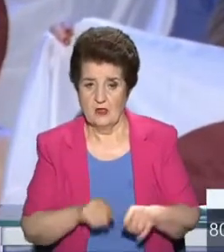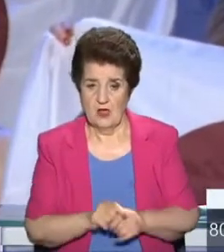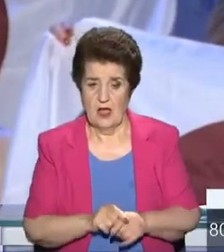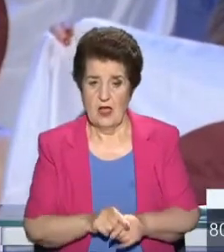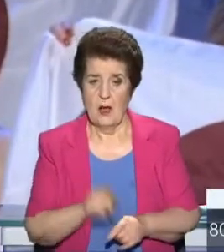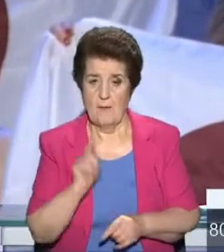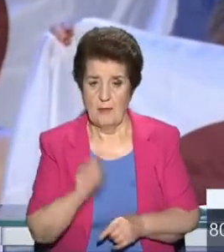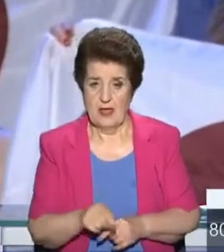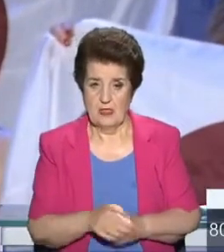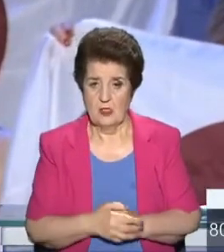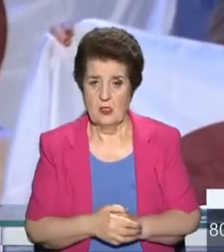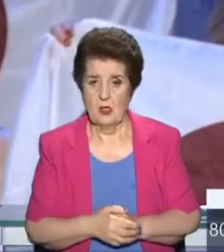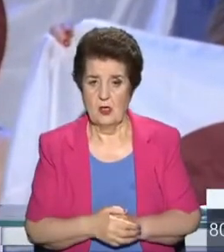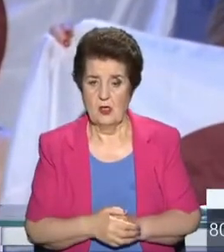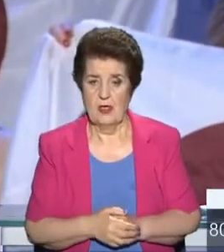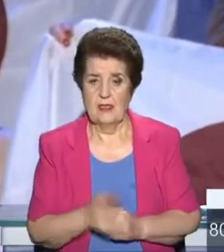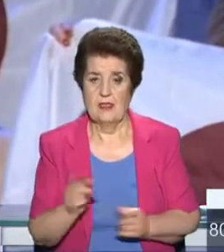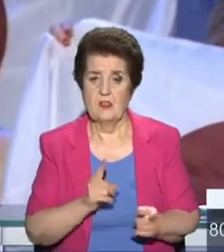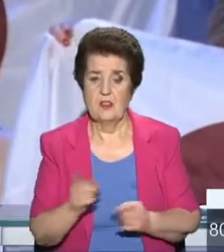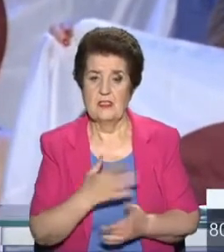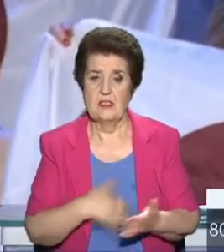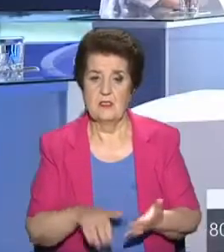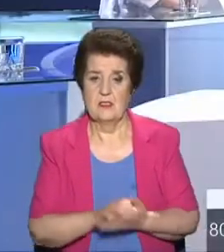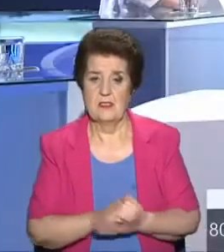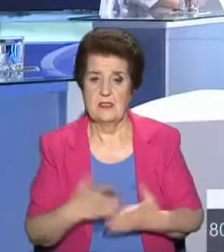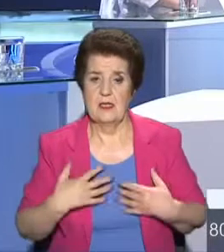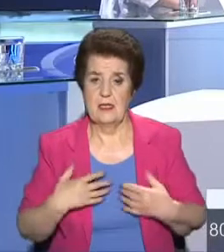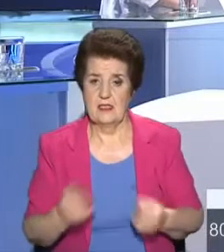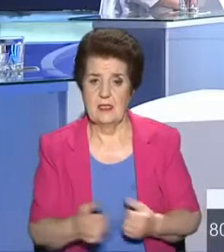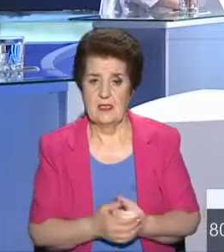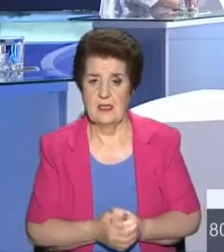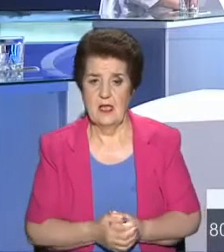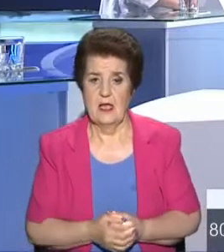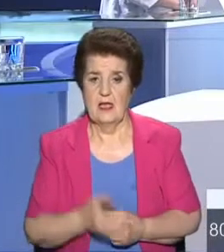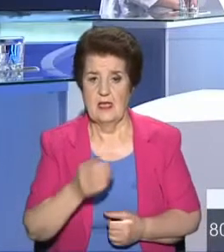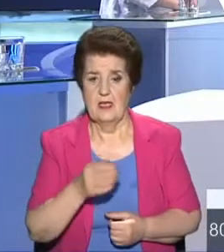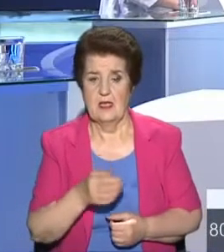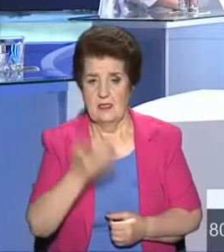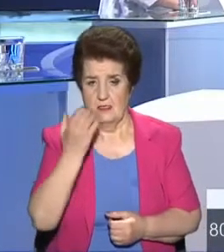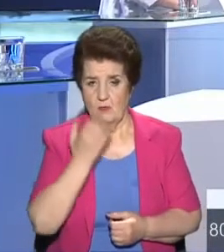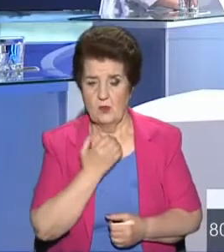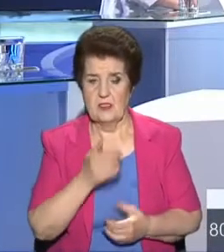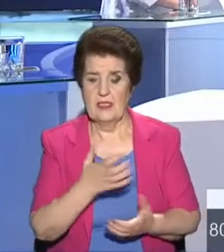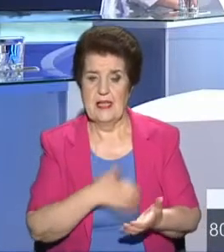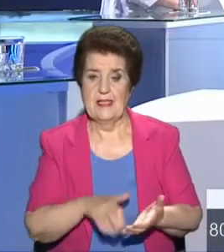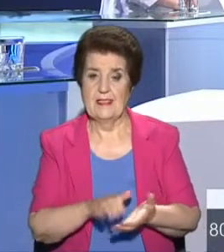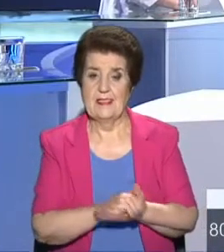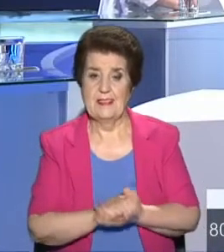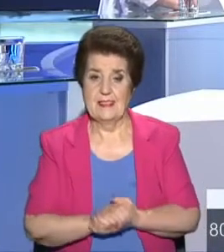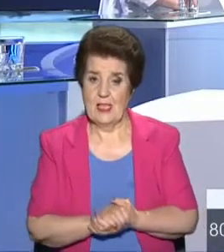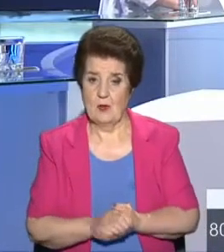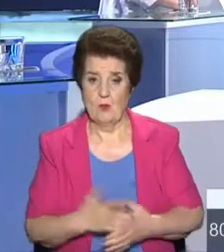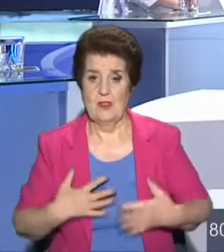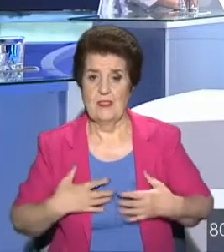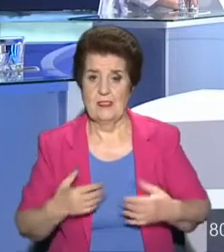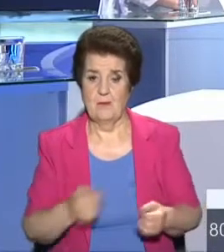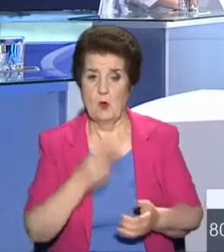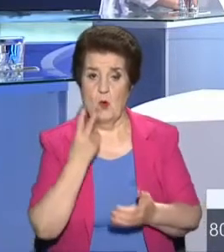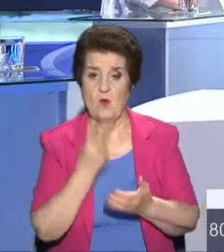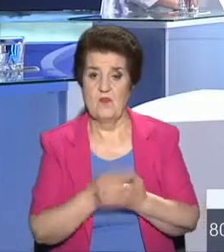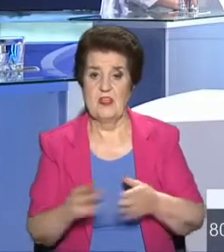o pentru o rezecție vă întrebam de sistemul de Sănătate sunteți mulțumită de acest tip de sănătate de la nod și cum vedeți dumneavoastră